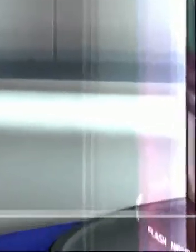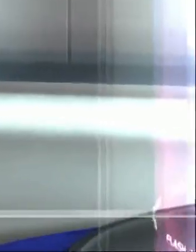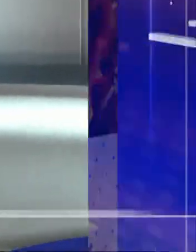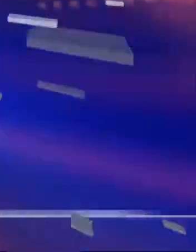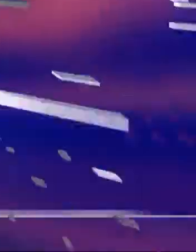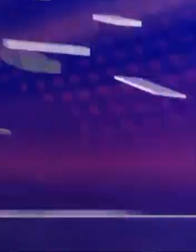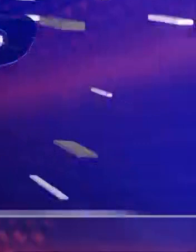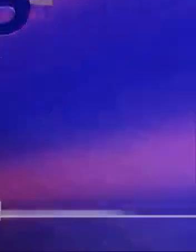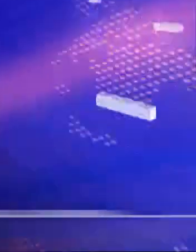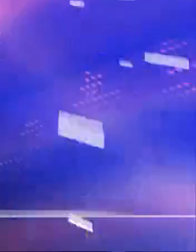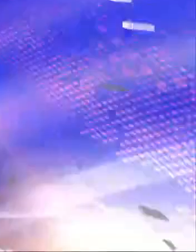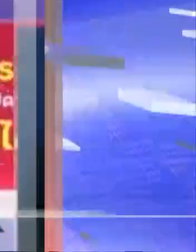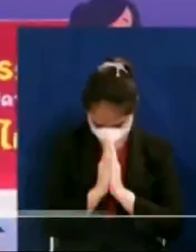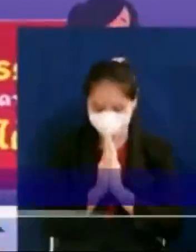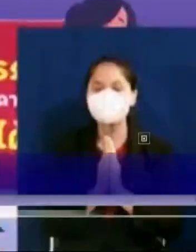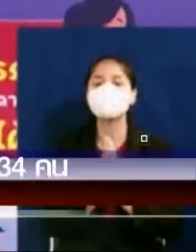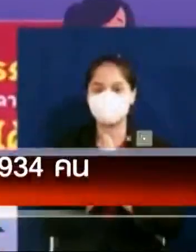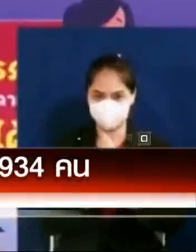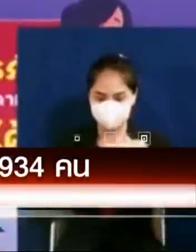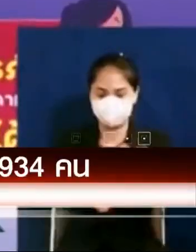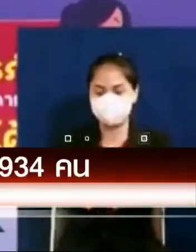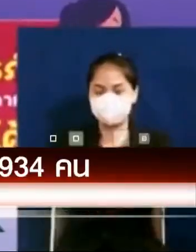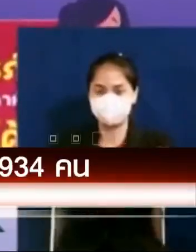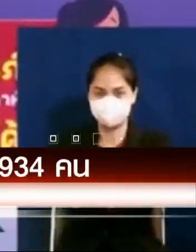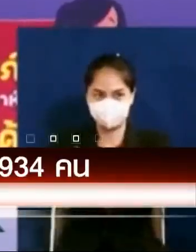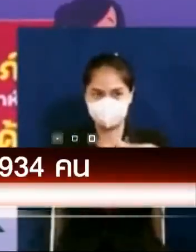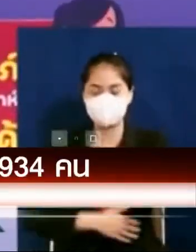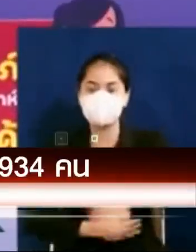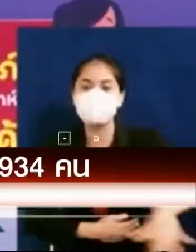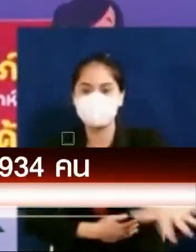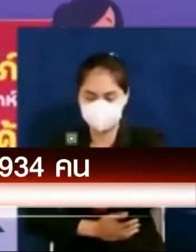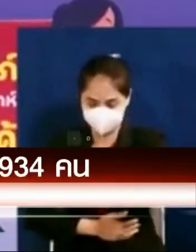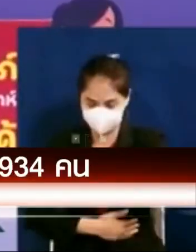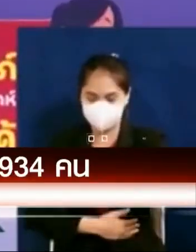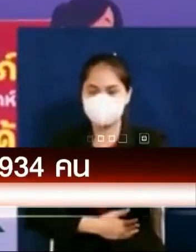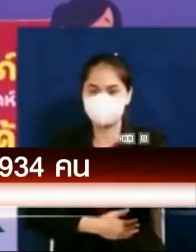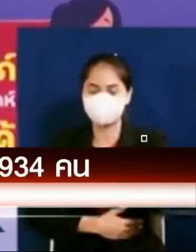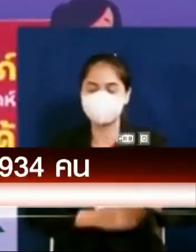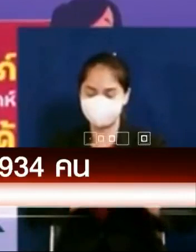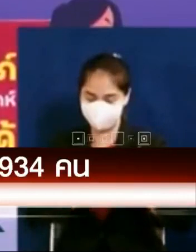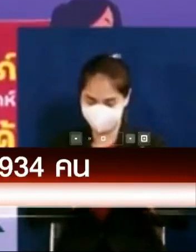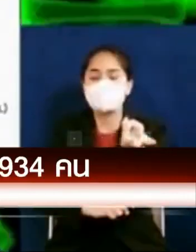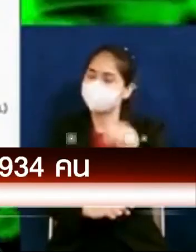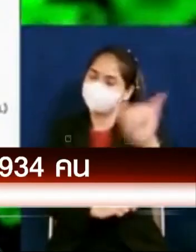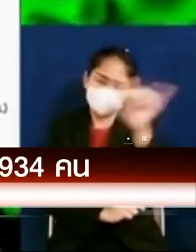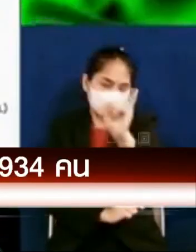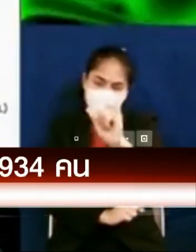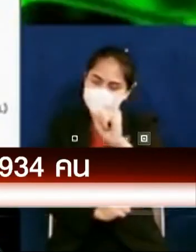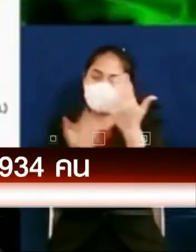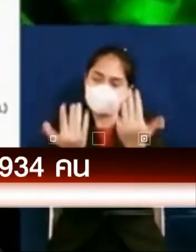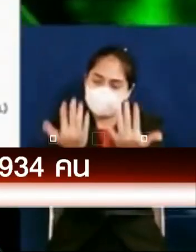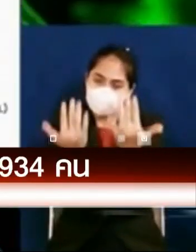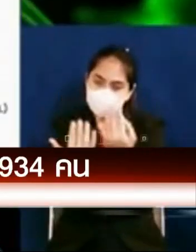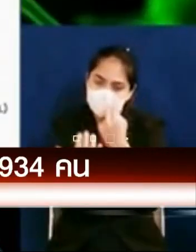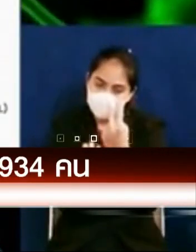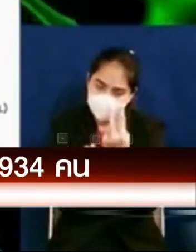การกองควบคุมโรคและภัยสุขภาพในภาวะฉุกเฉินเผยพบผู้ป่วยโควิด-19 สายพันธุ์โอมิครอนแล้ว934